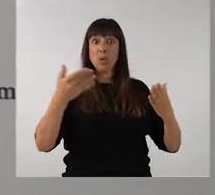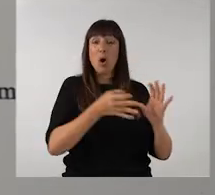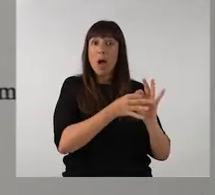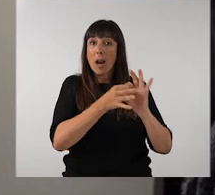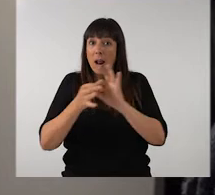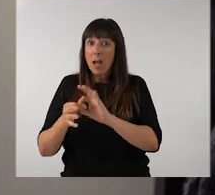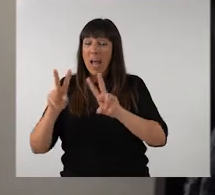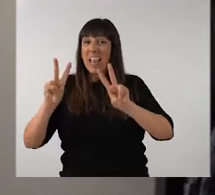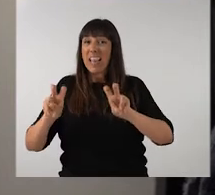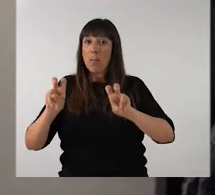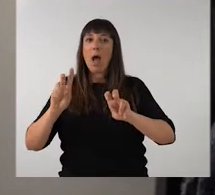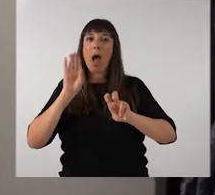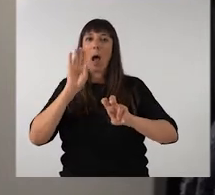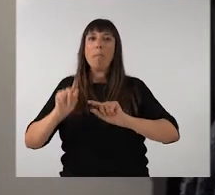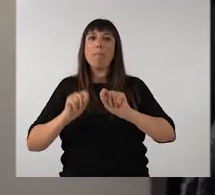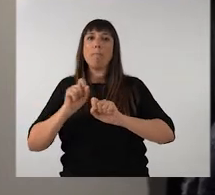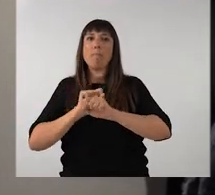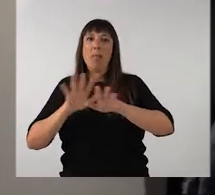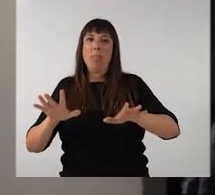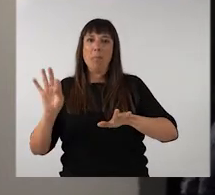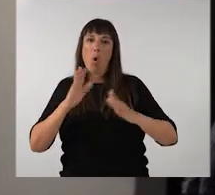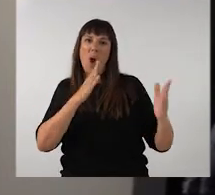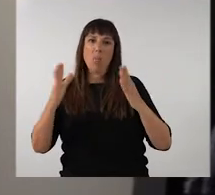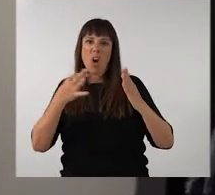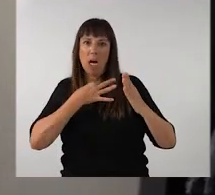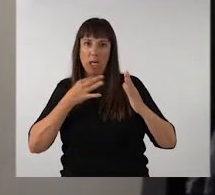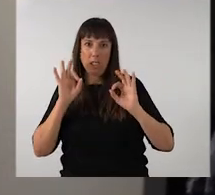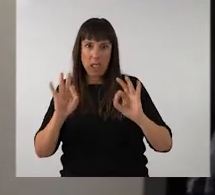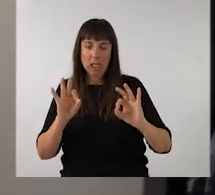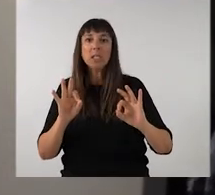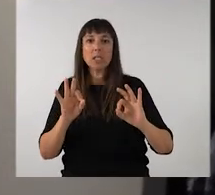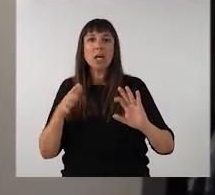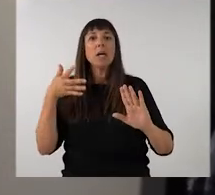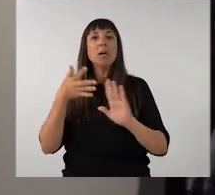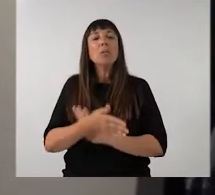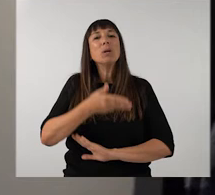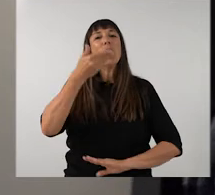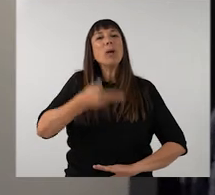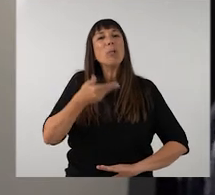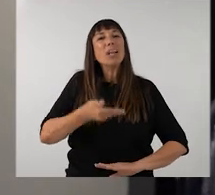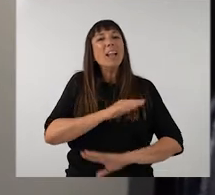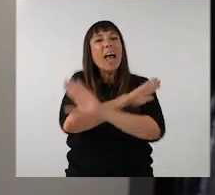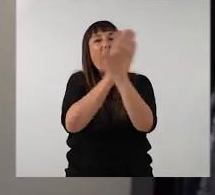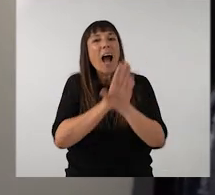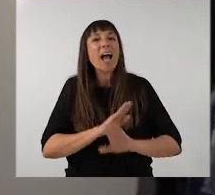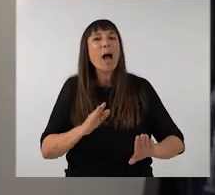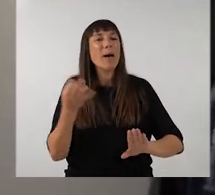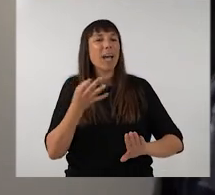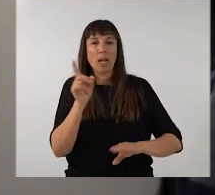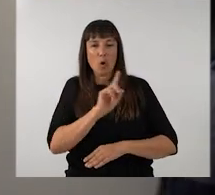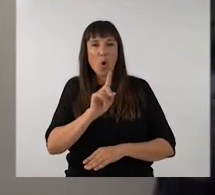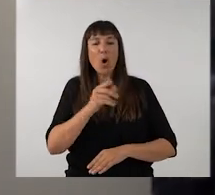Arts Visuals de fer una exposició que tingués a veure doncs, amb la pandèmia i amb aquesta crisi, no? Perquè l'èmfasi no està